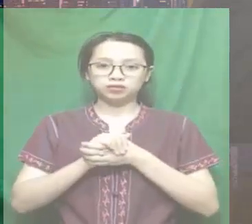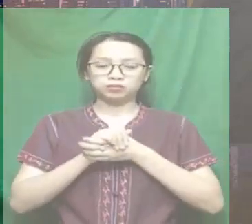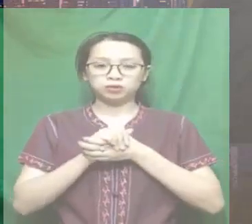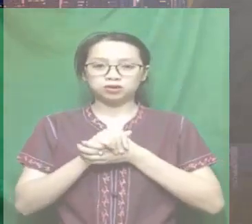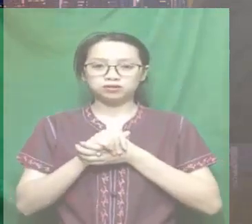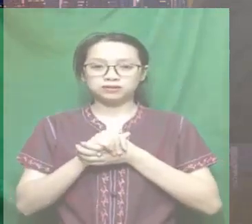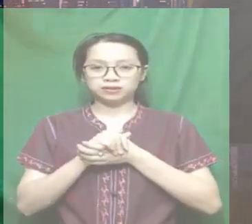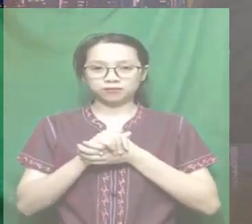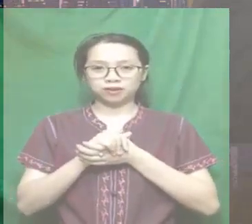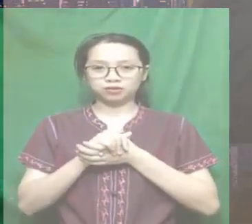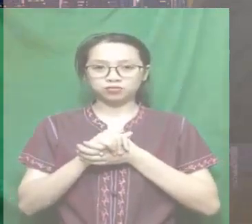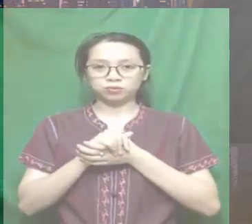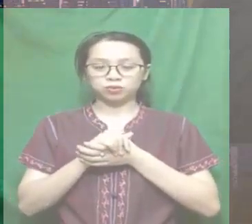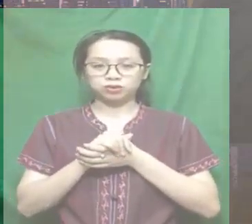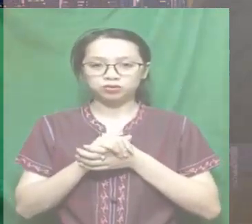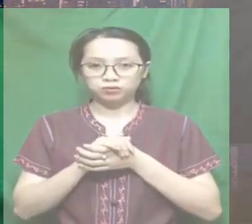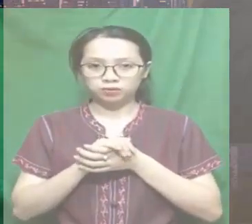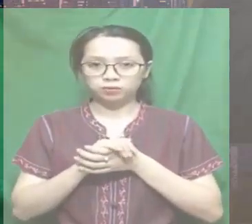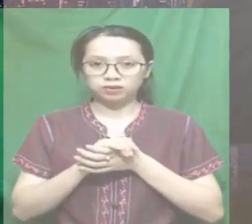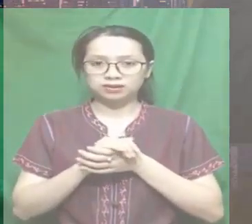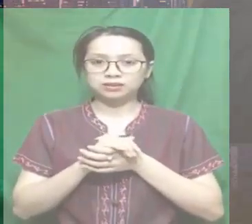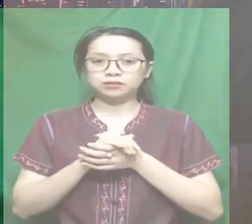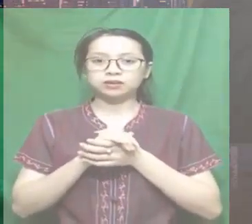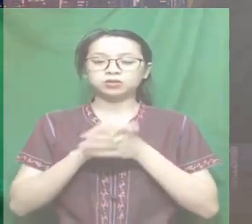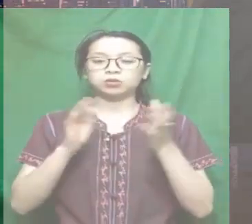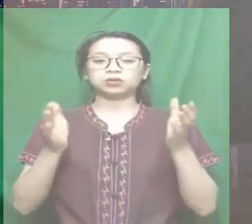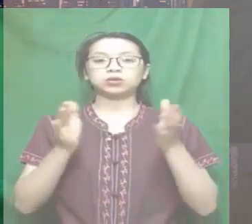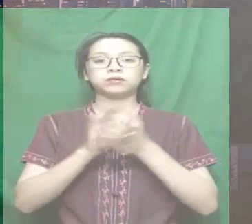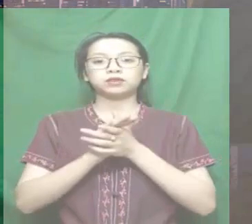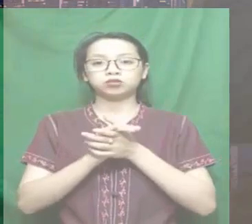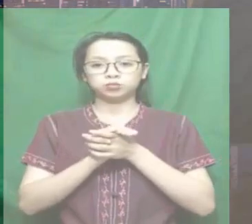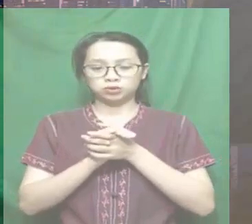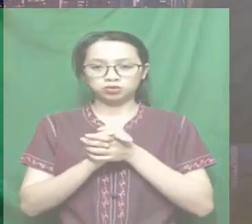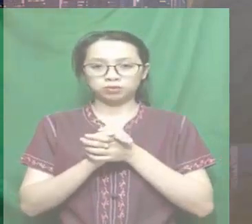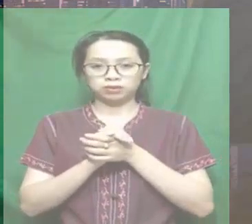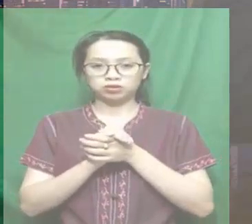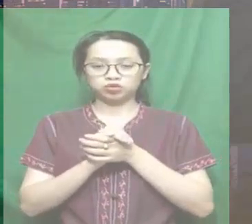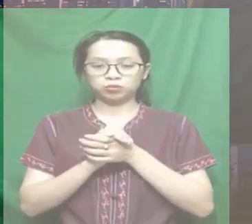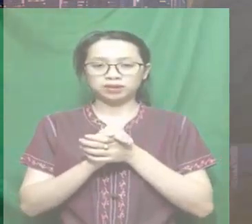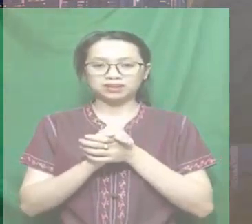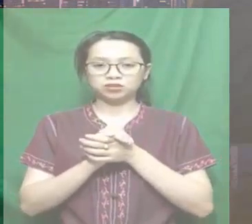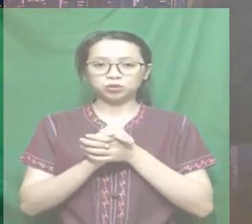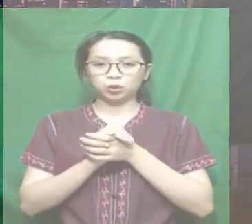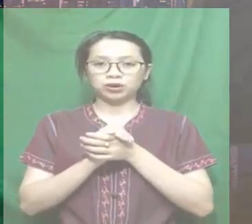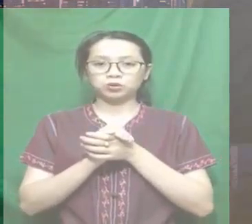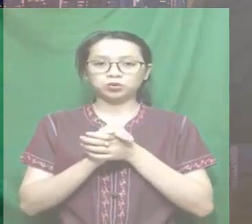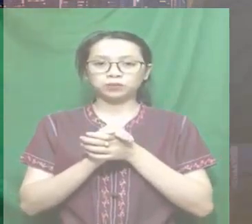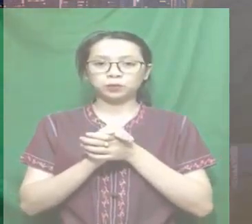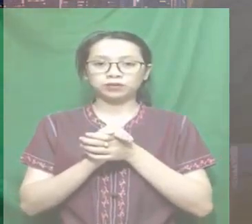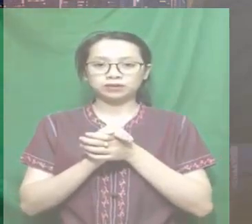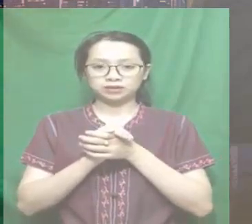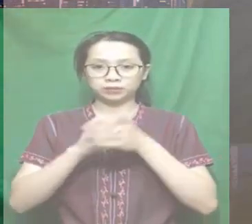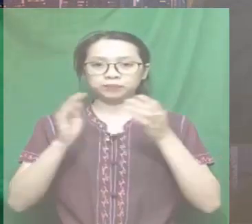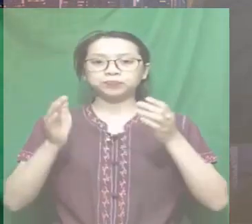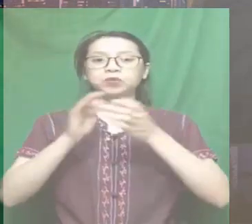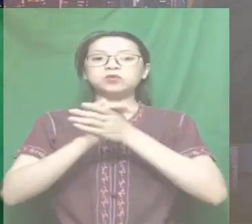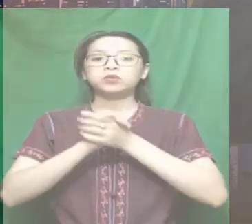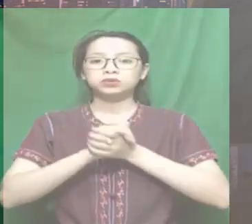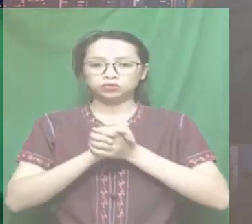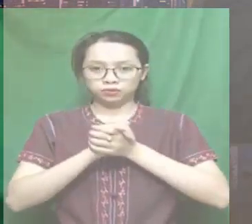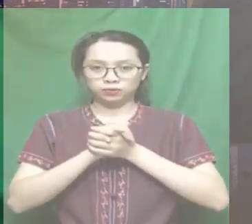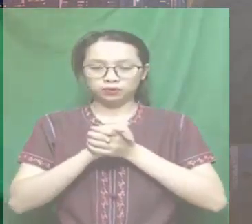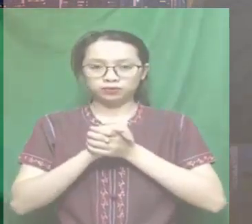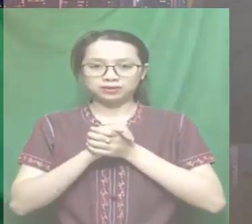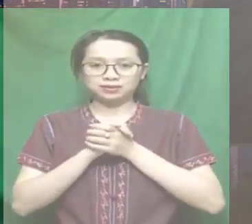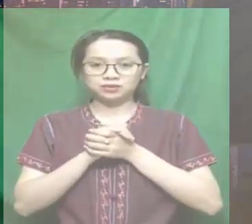Ben. Naturellement, la reine des potins ne pourra pas garder cette nouvelle pour elle. Les fans de hier peuvent s'attendre à ce que Hillary